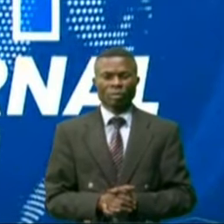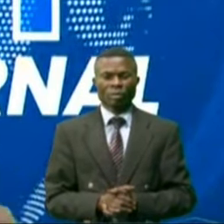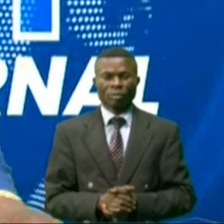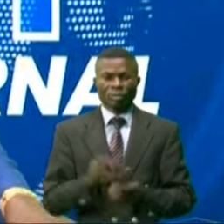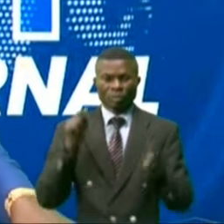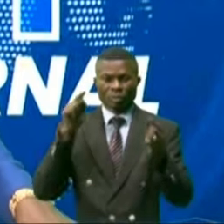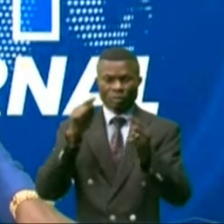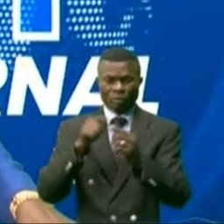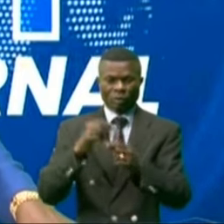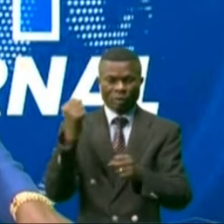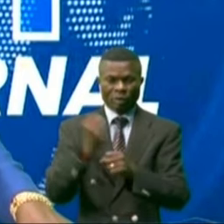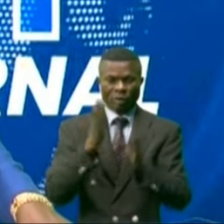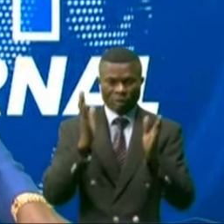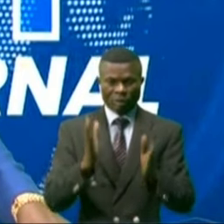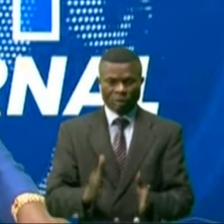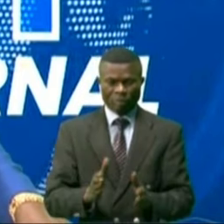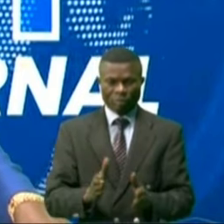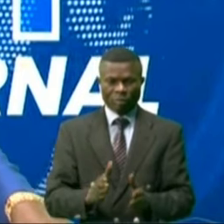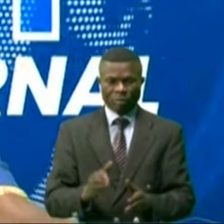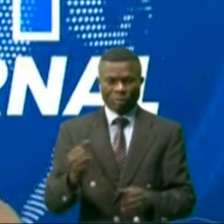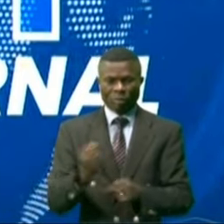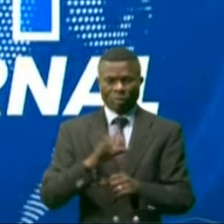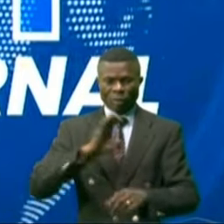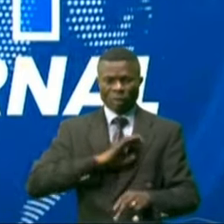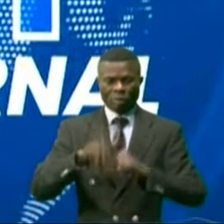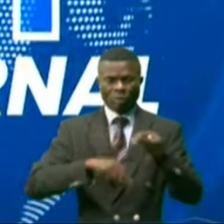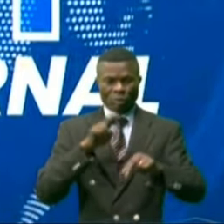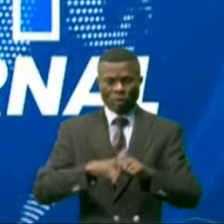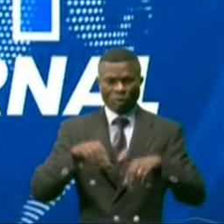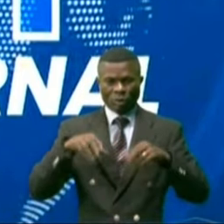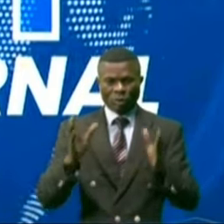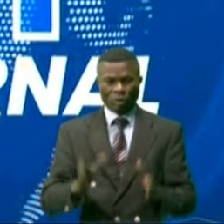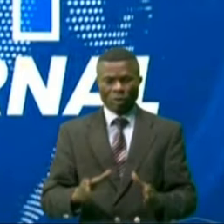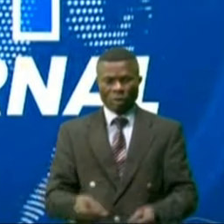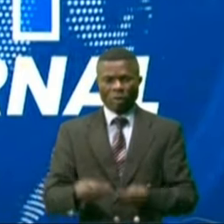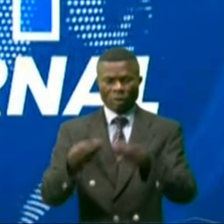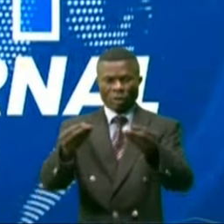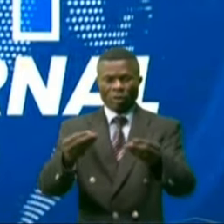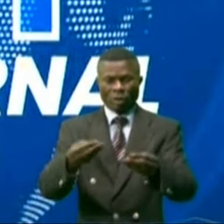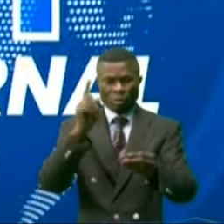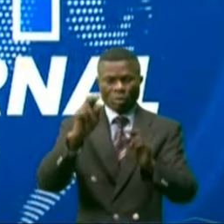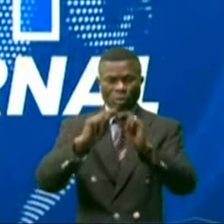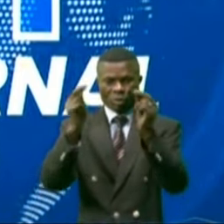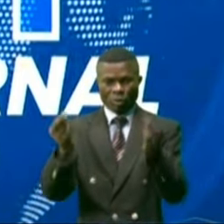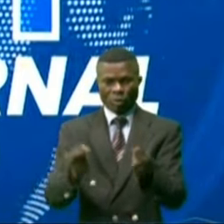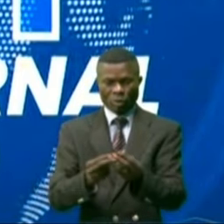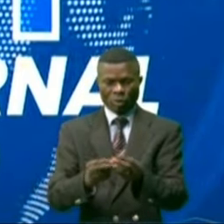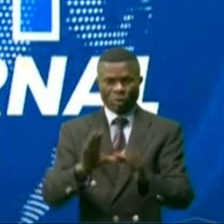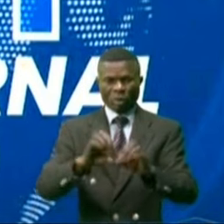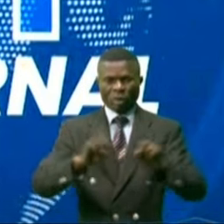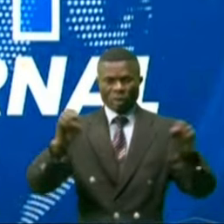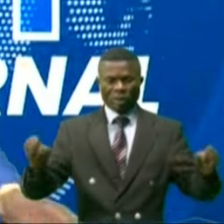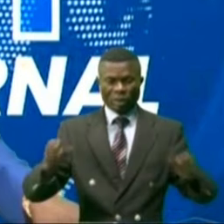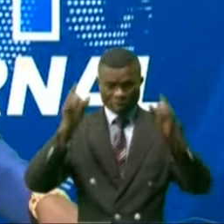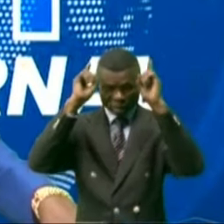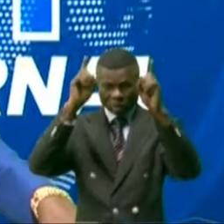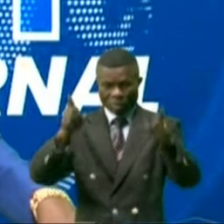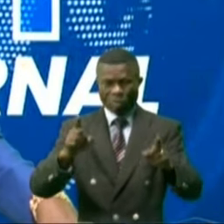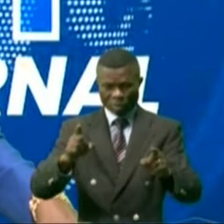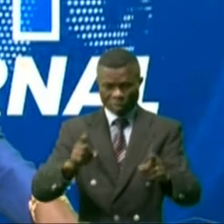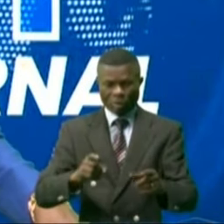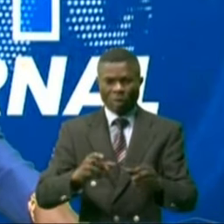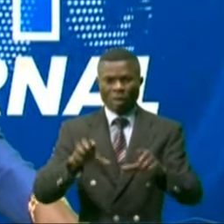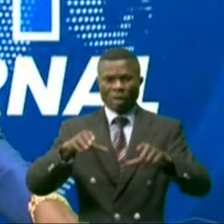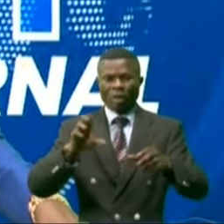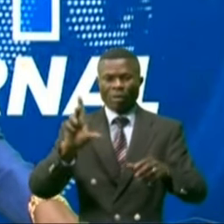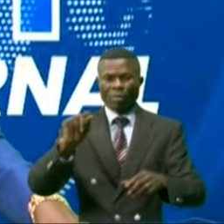Vers le professionnalisme dans les opérations de la police nationale congolaise avec la remise d'un premier lot de 50 bus anti-émeute et 20